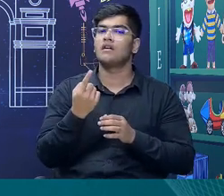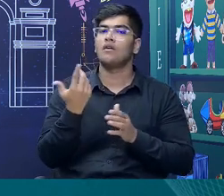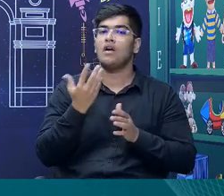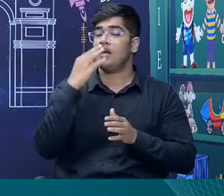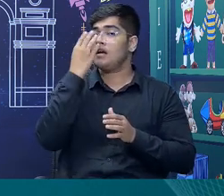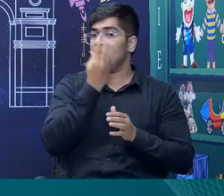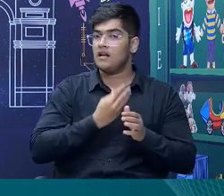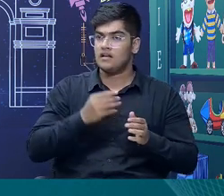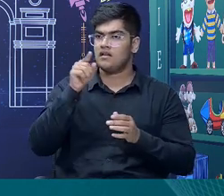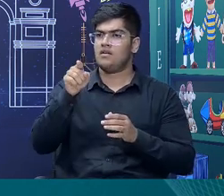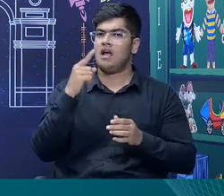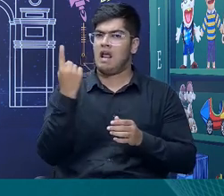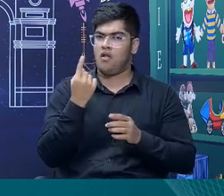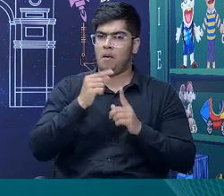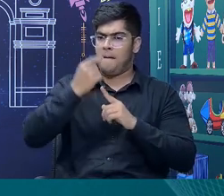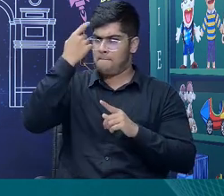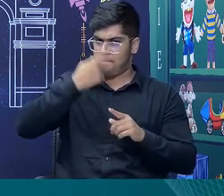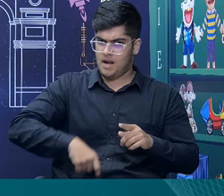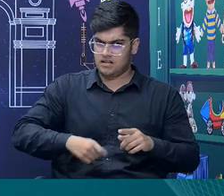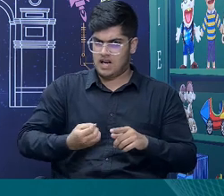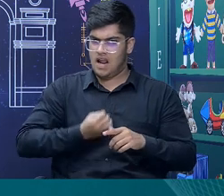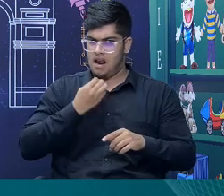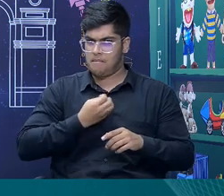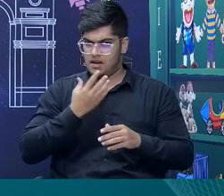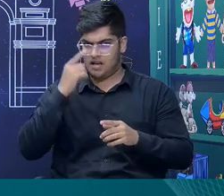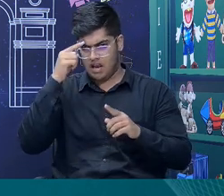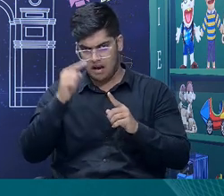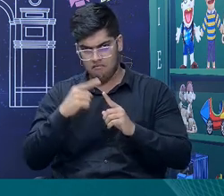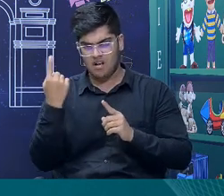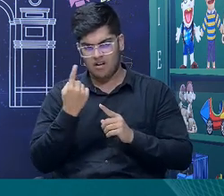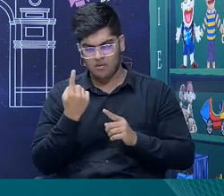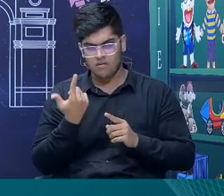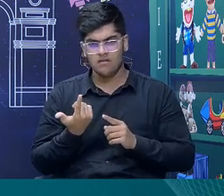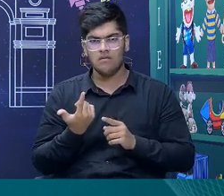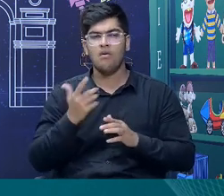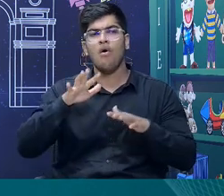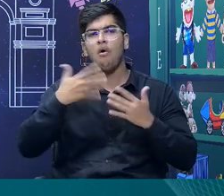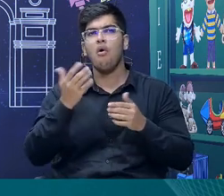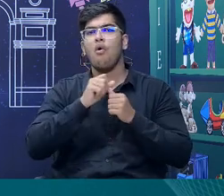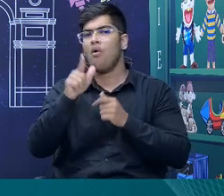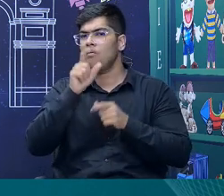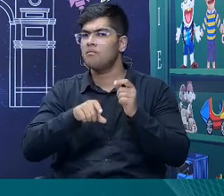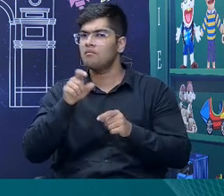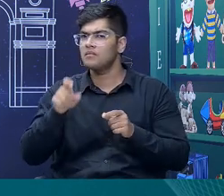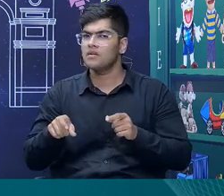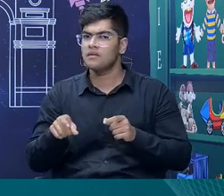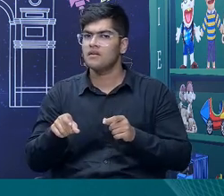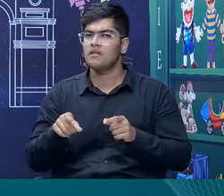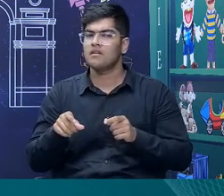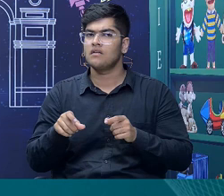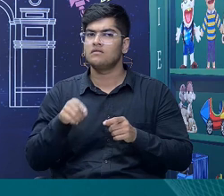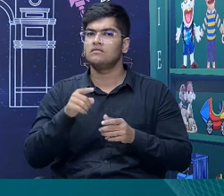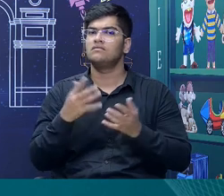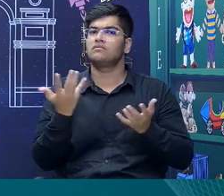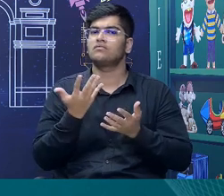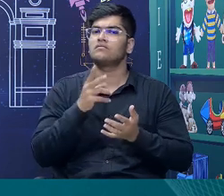जी सिर्फ पर्सनल ब्लिस की बात करते हैं यानी की सिर्फ पर्सनल हैप्पीनेस की बात करते हैं या सब लोगों के लिए